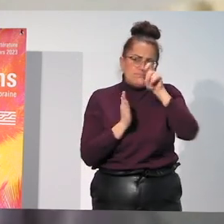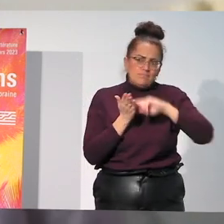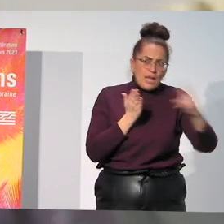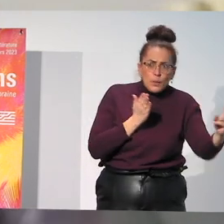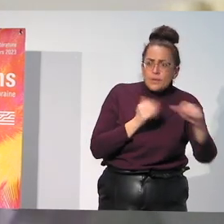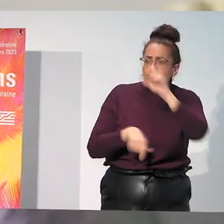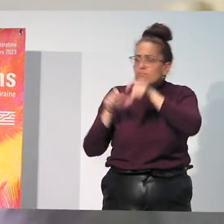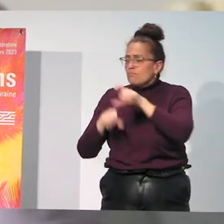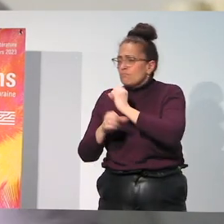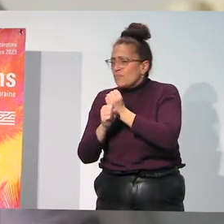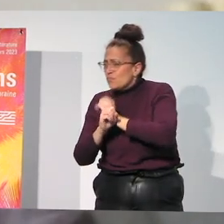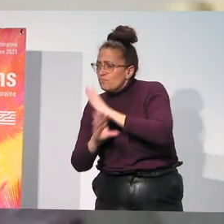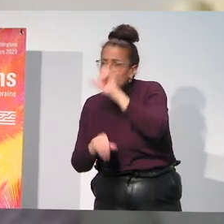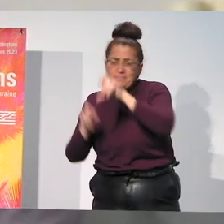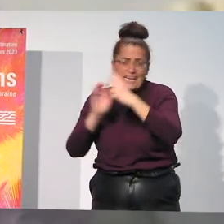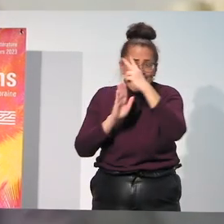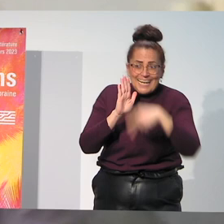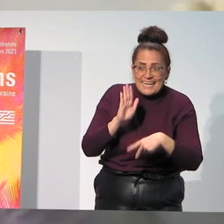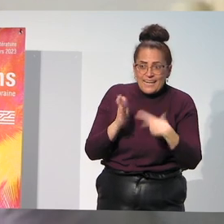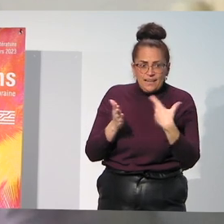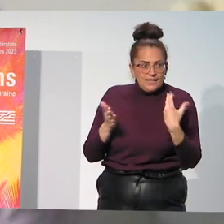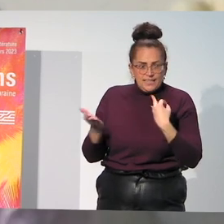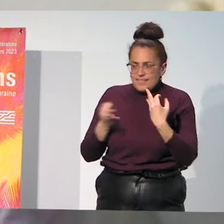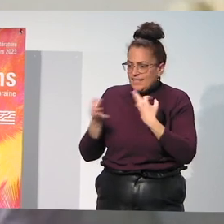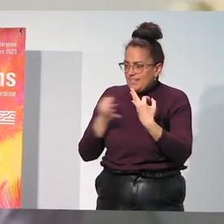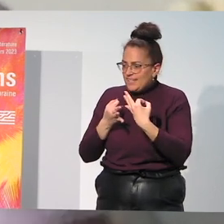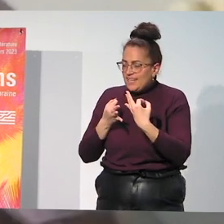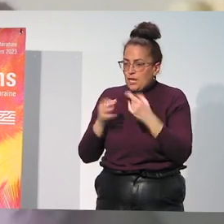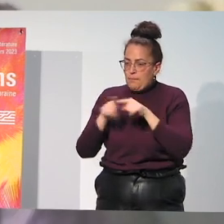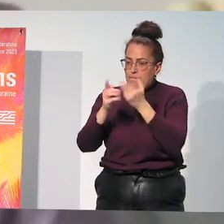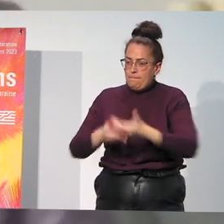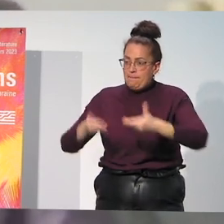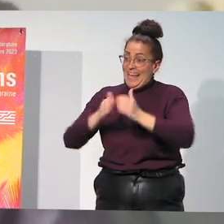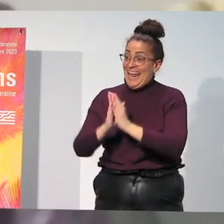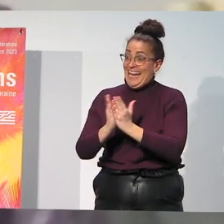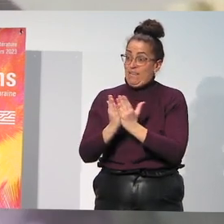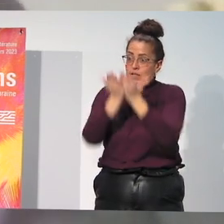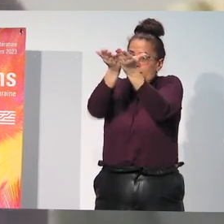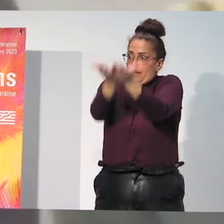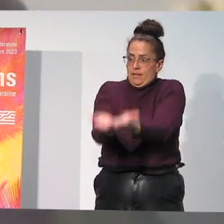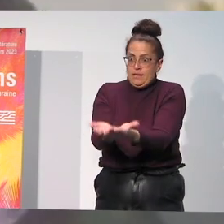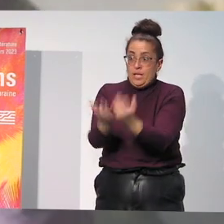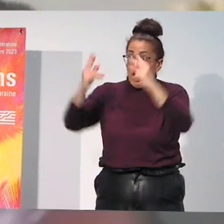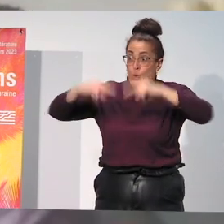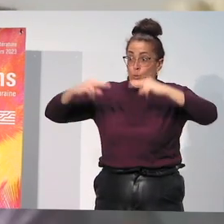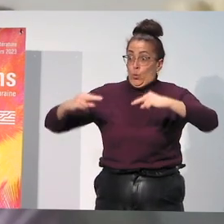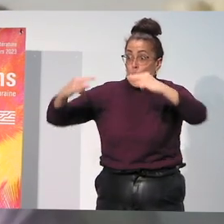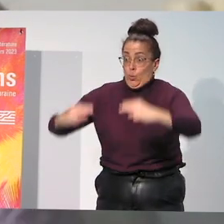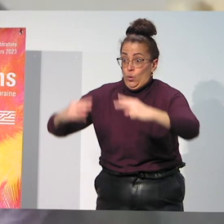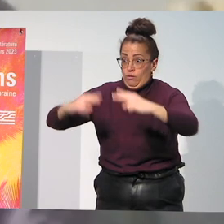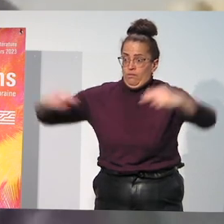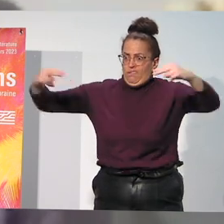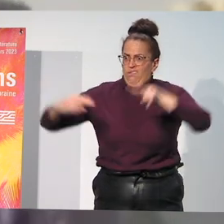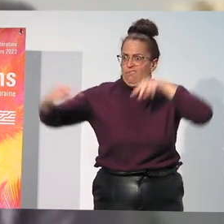lecteurs, les journalistes, etc., qui finissent par éclairer ton texte d'une autre façon, parce qu'eux voient cette ombre que toi, malheureusement, tu ne peux pas